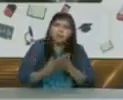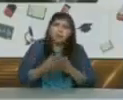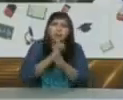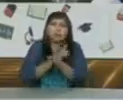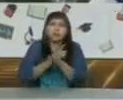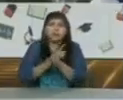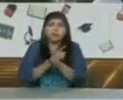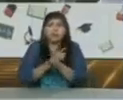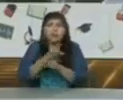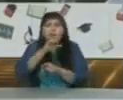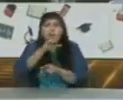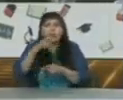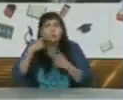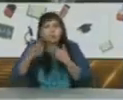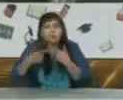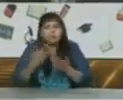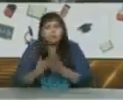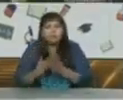की बात पर